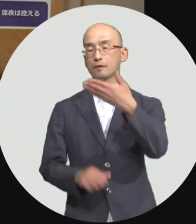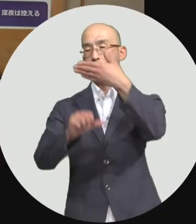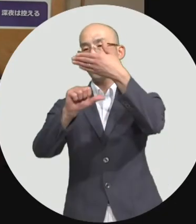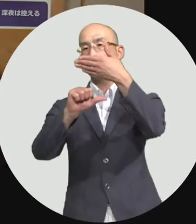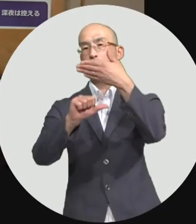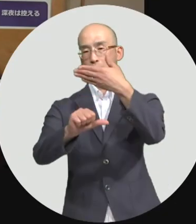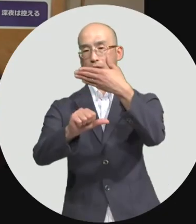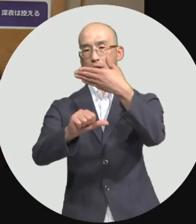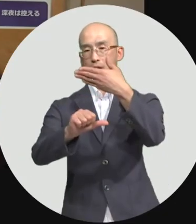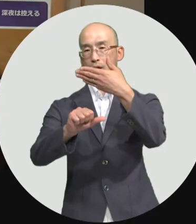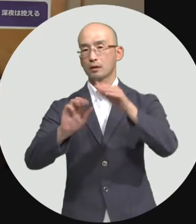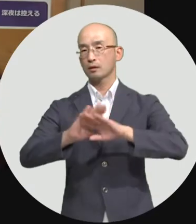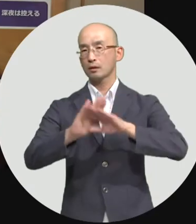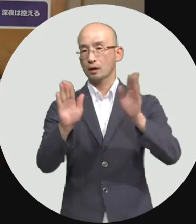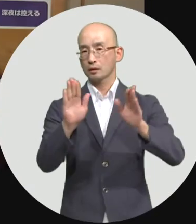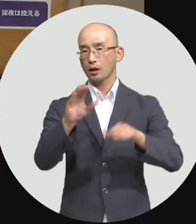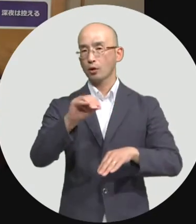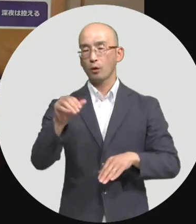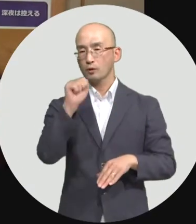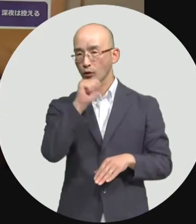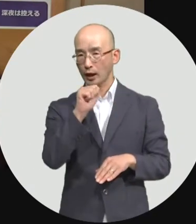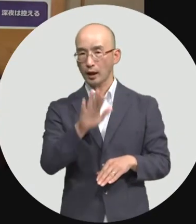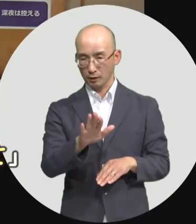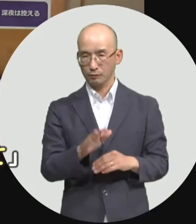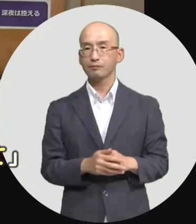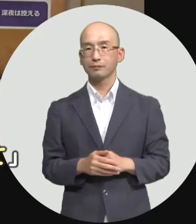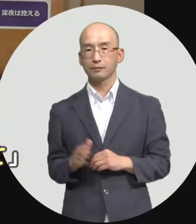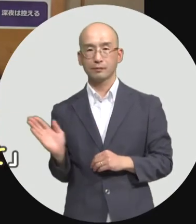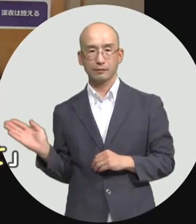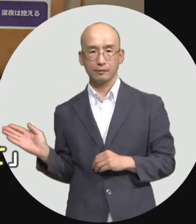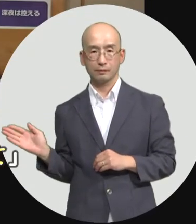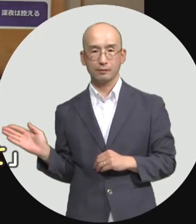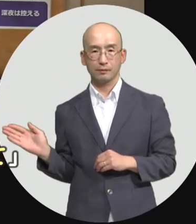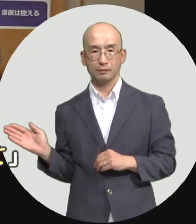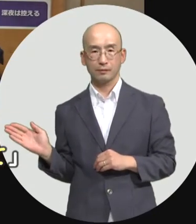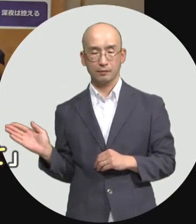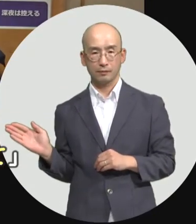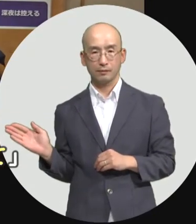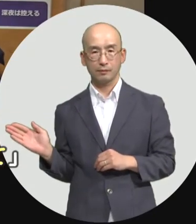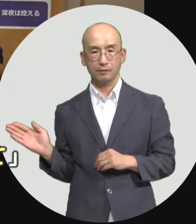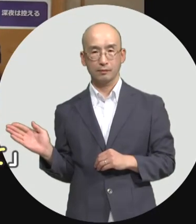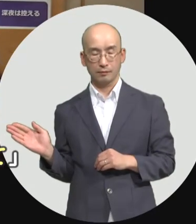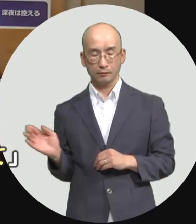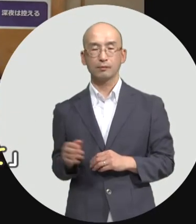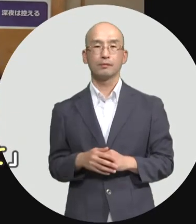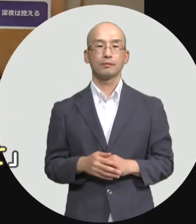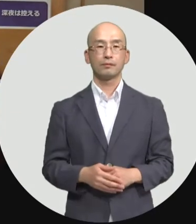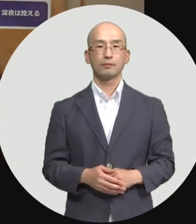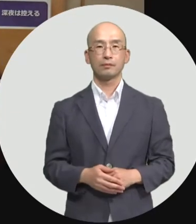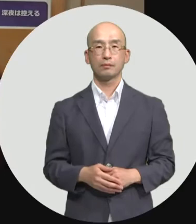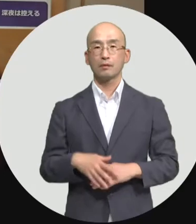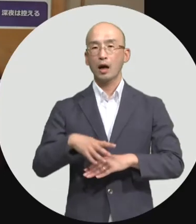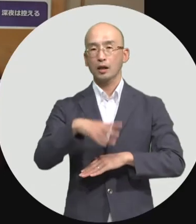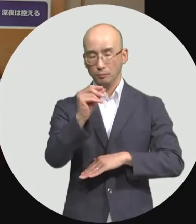5日の土曜日に開催いたしますバーチャル京都ジョブ博についてです。はじめに